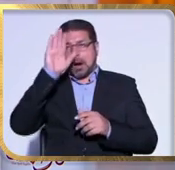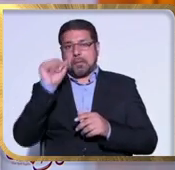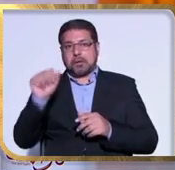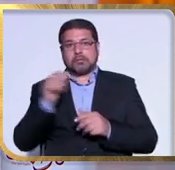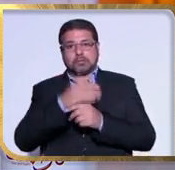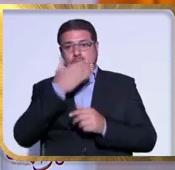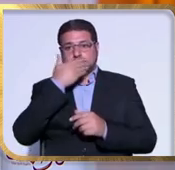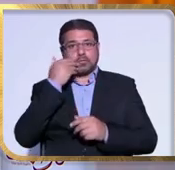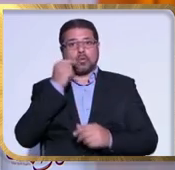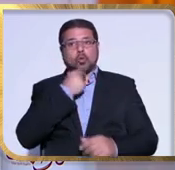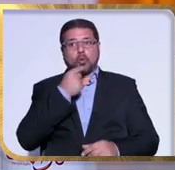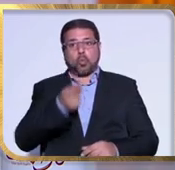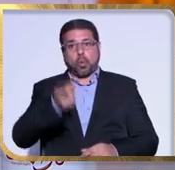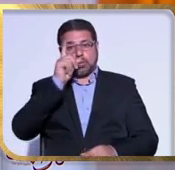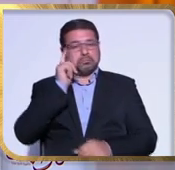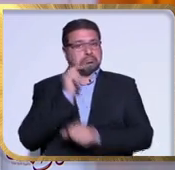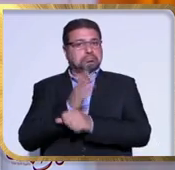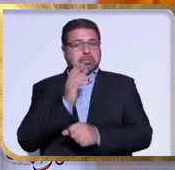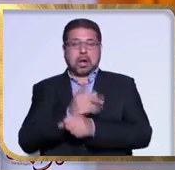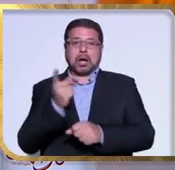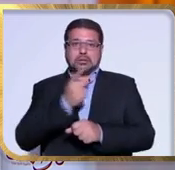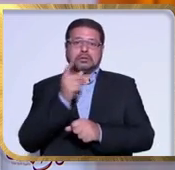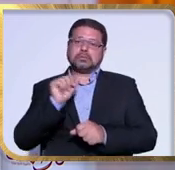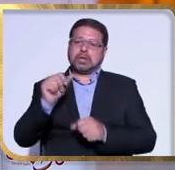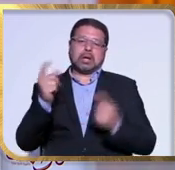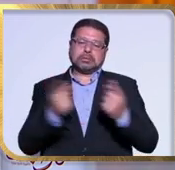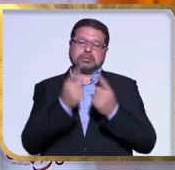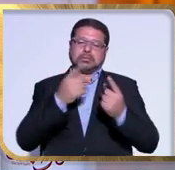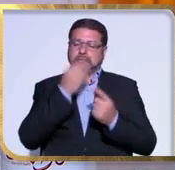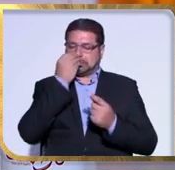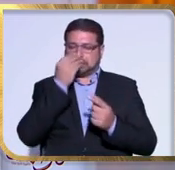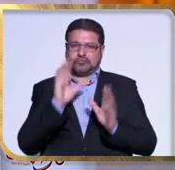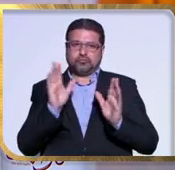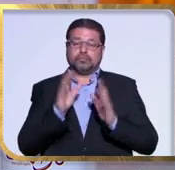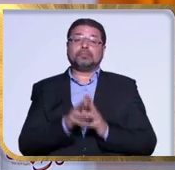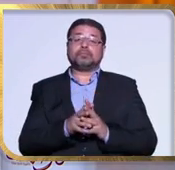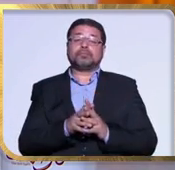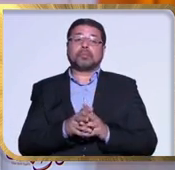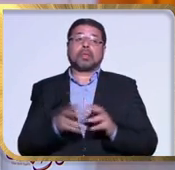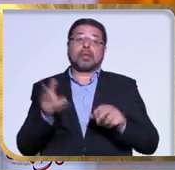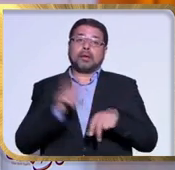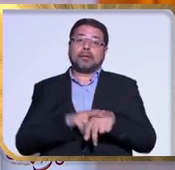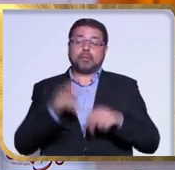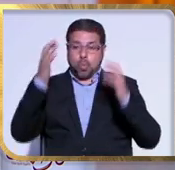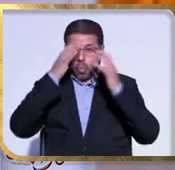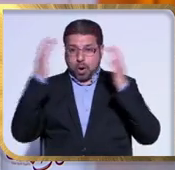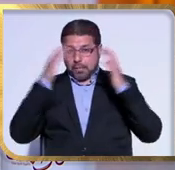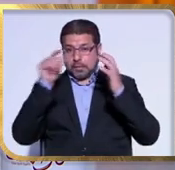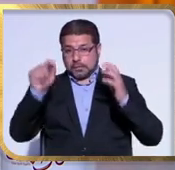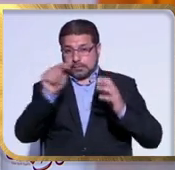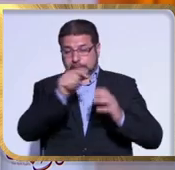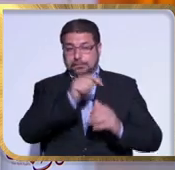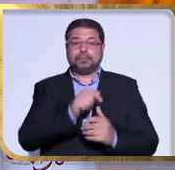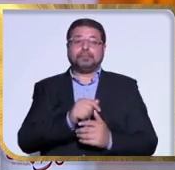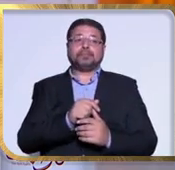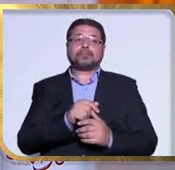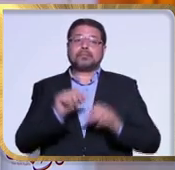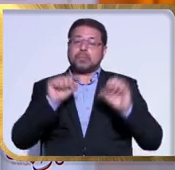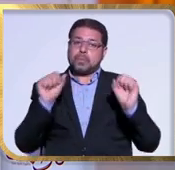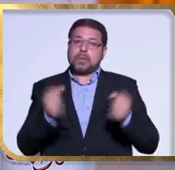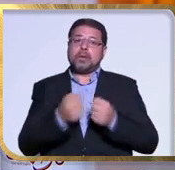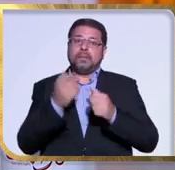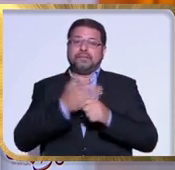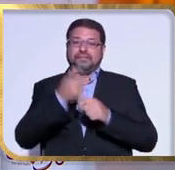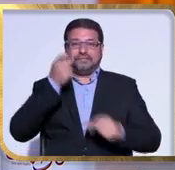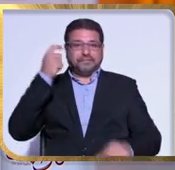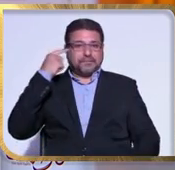اللي عايز يصوم الجمعه لوحده يصوموا وما فيهوش كراهه وحمل العلماء النهي او